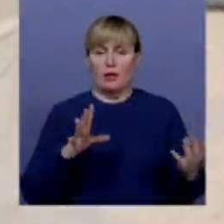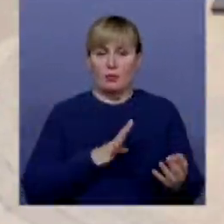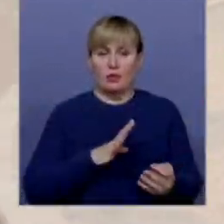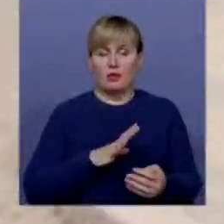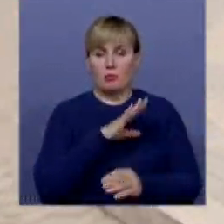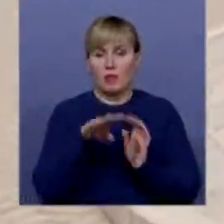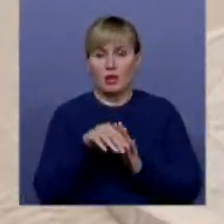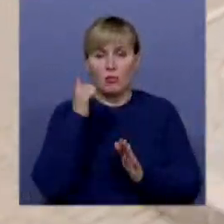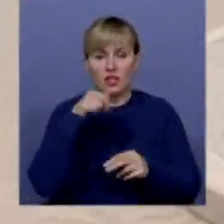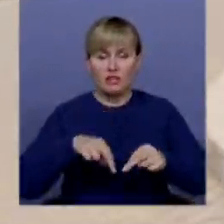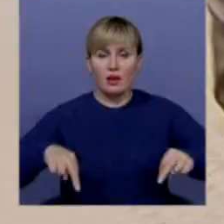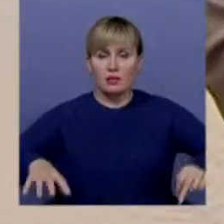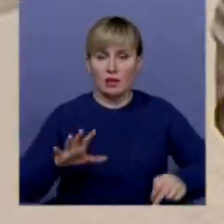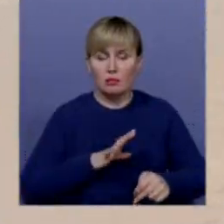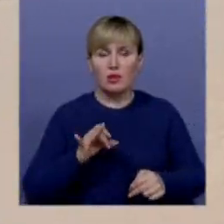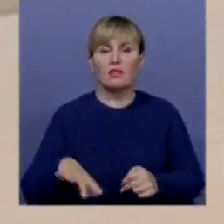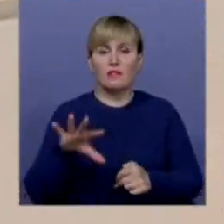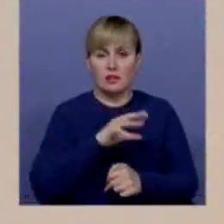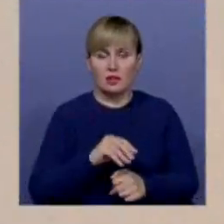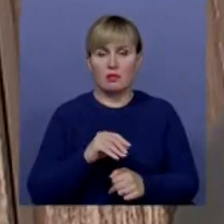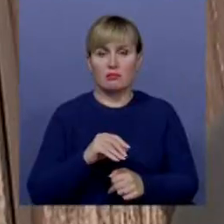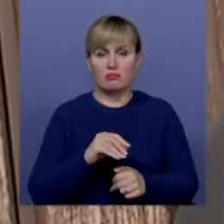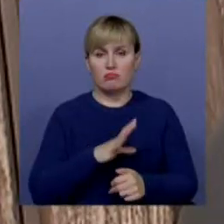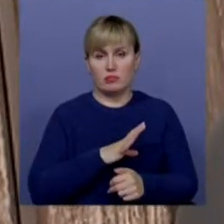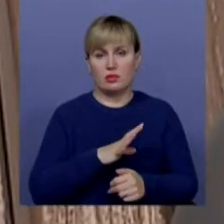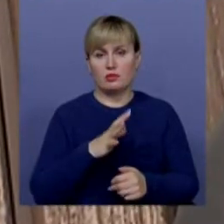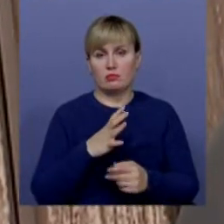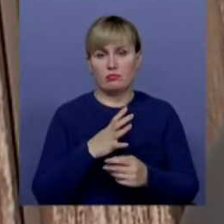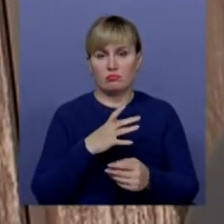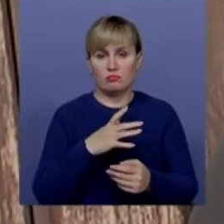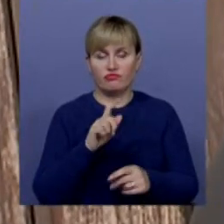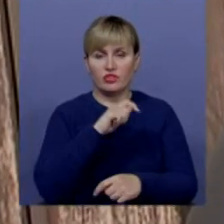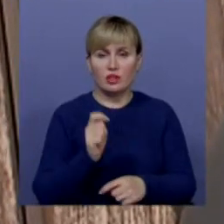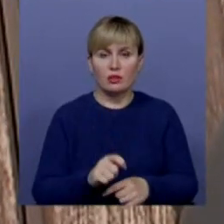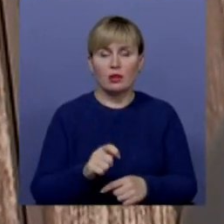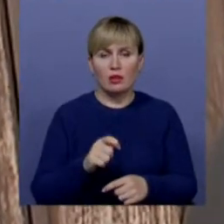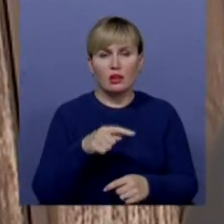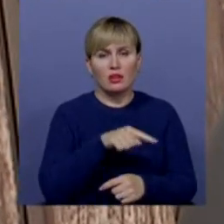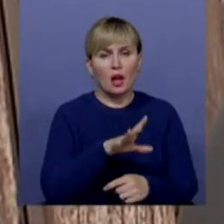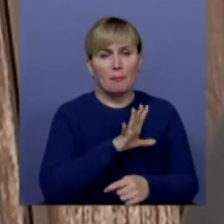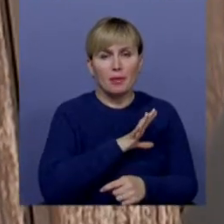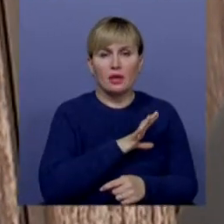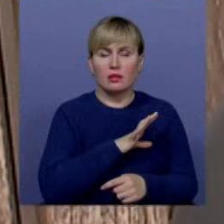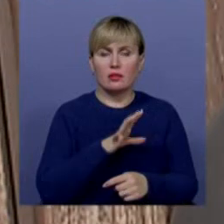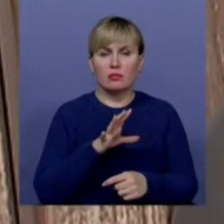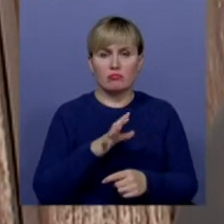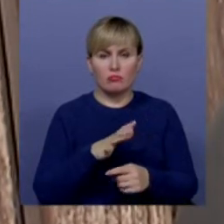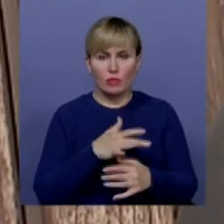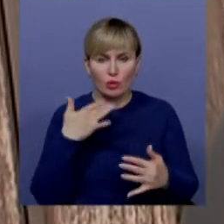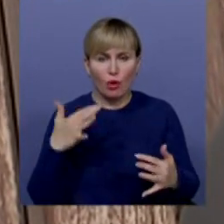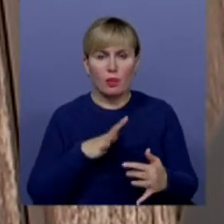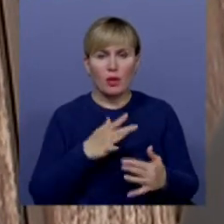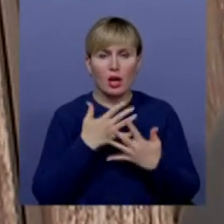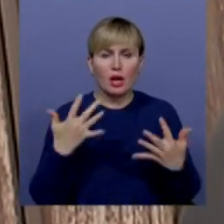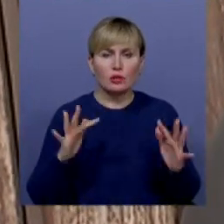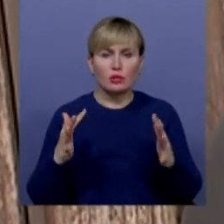под Москвой. И все полегли. Ну, на самом деле, я, насколько знаю, там подвигов было намного больше. Просто